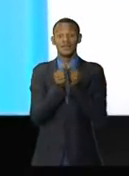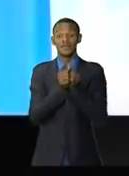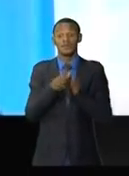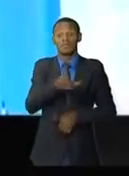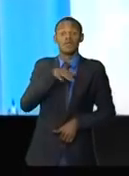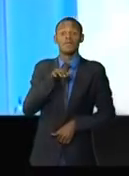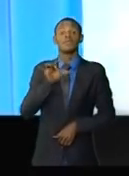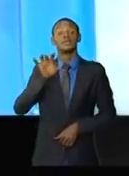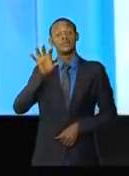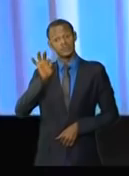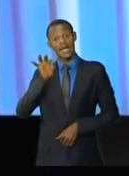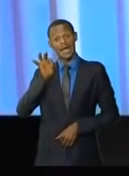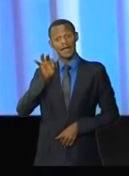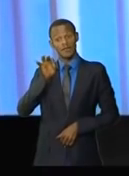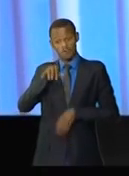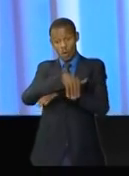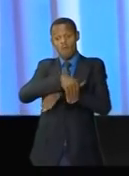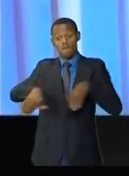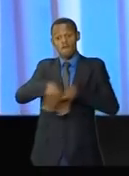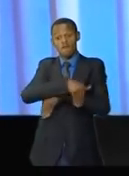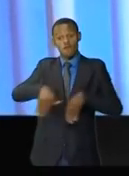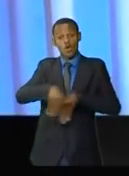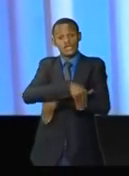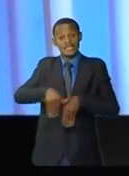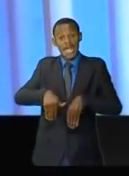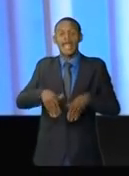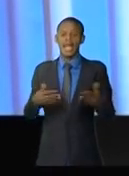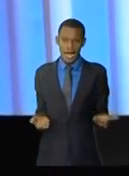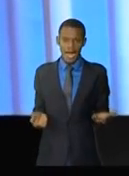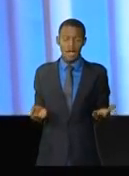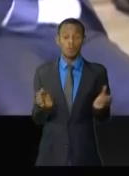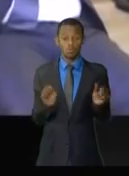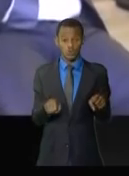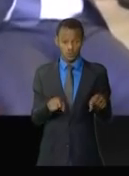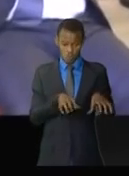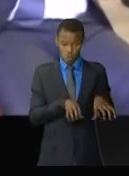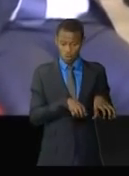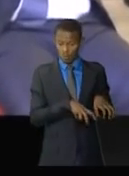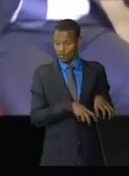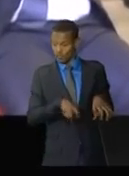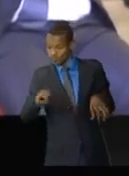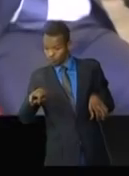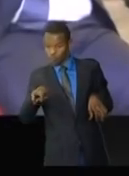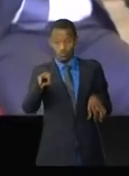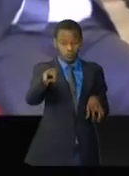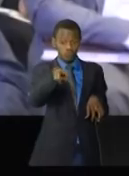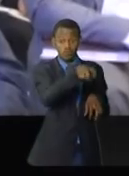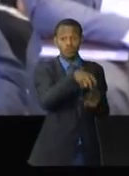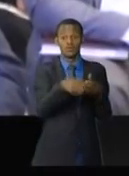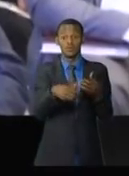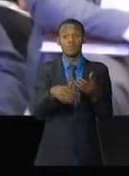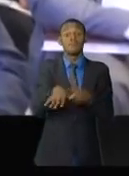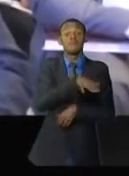services parties prenantes ont chacun à son tour remercié le président de la République, chef de l'État, Félix-Antoine Tshisekedi Tshilombo, pour